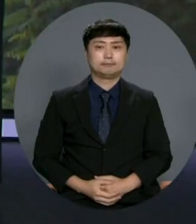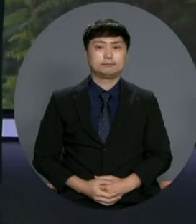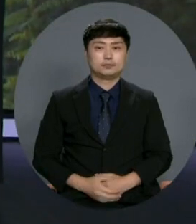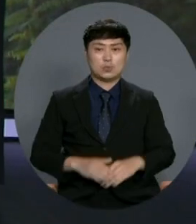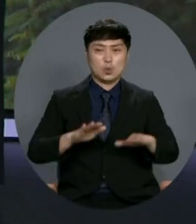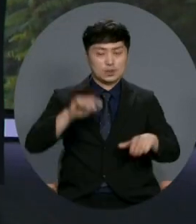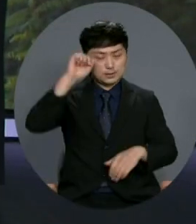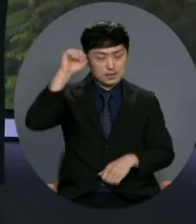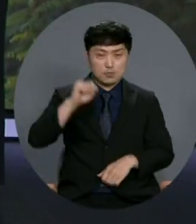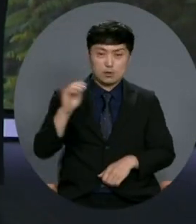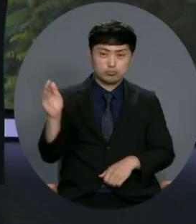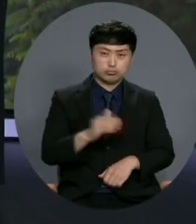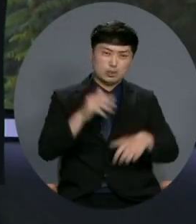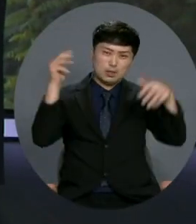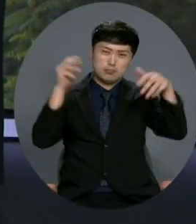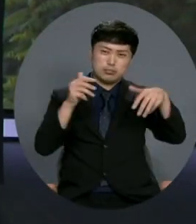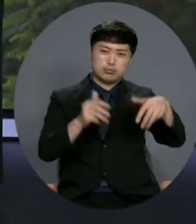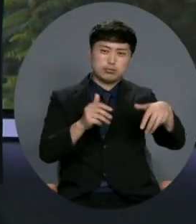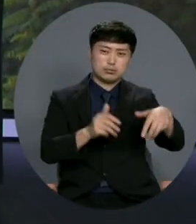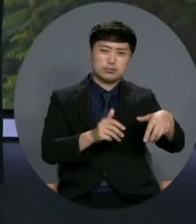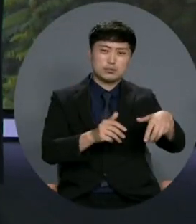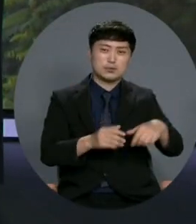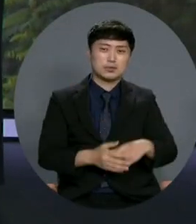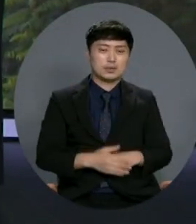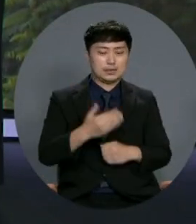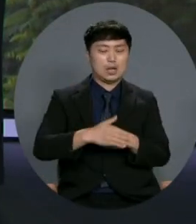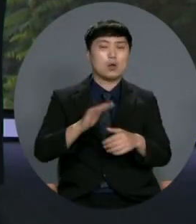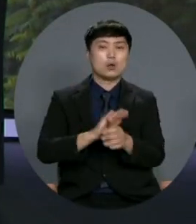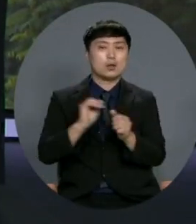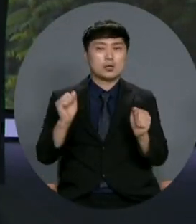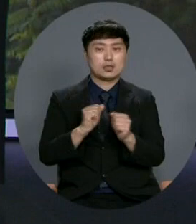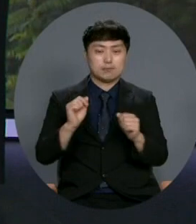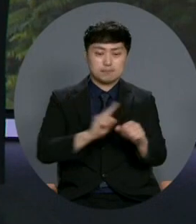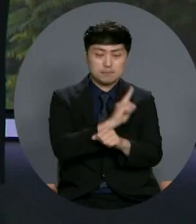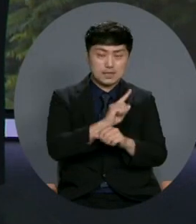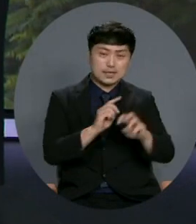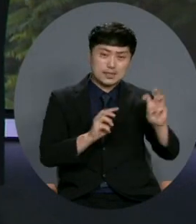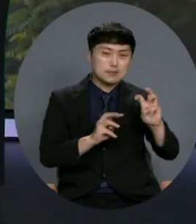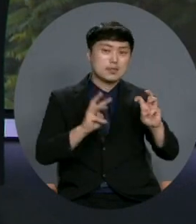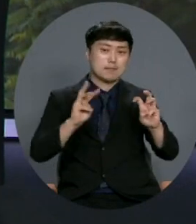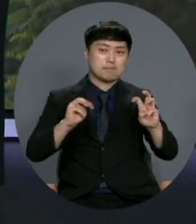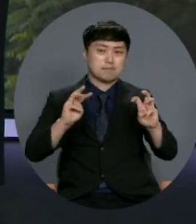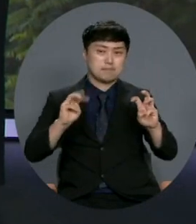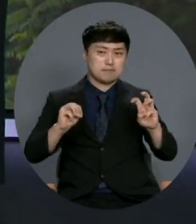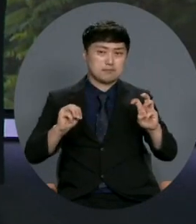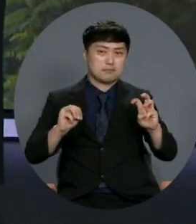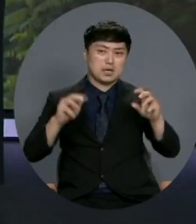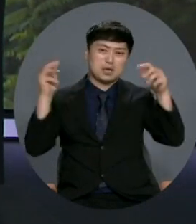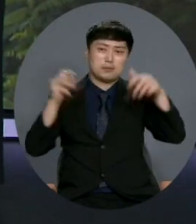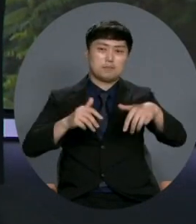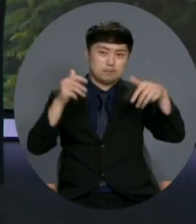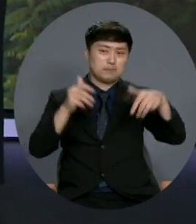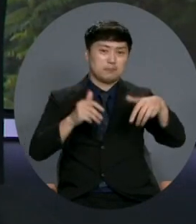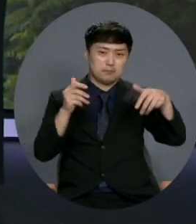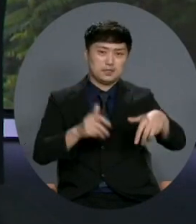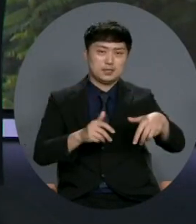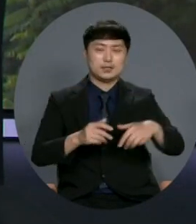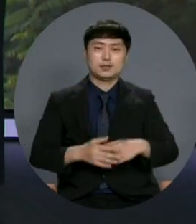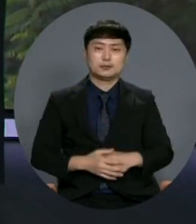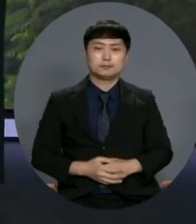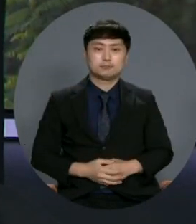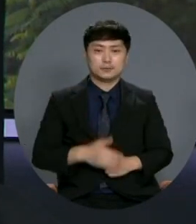오늘 새벽부터 굵은 빗줄기가 쏟아지더니 대구와 경북에는 시간당 30mm의 새참 비가 집중됐습니다